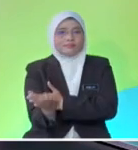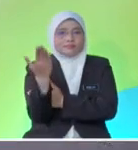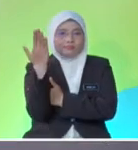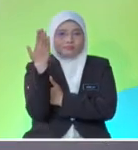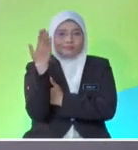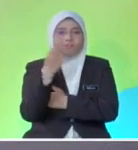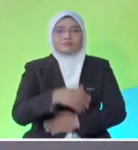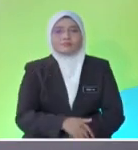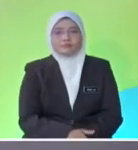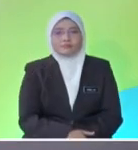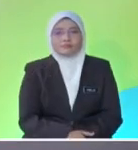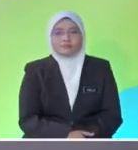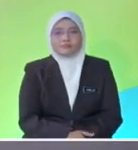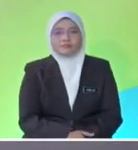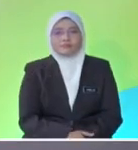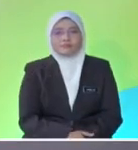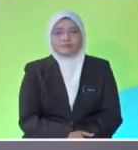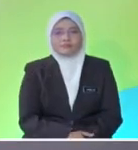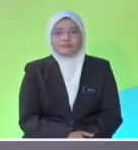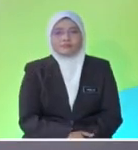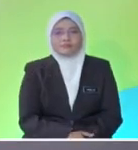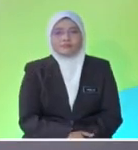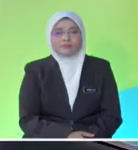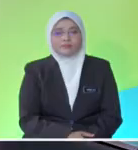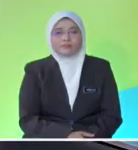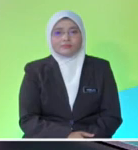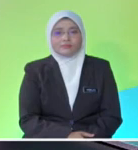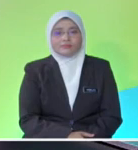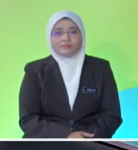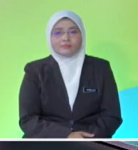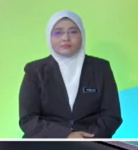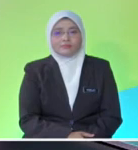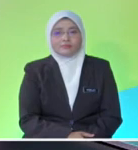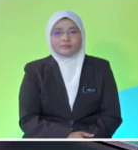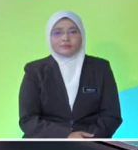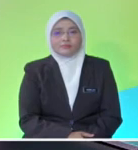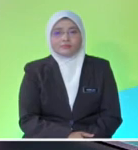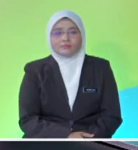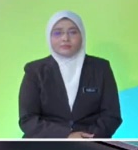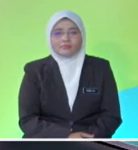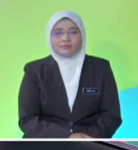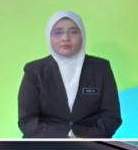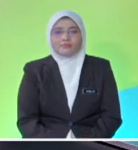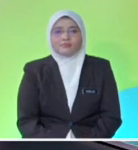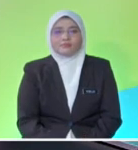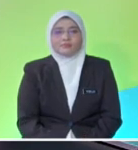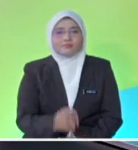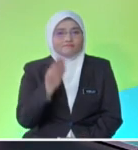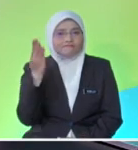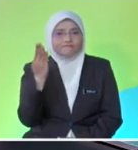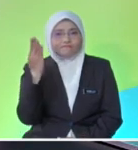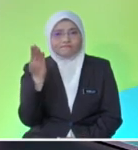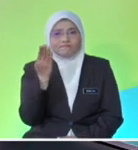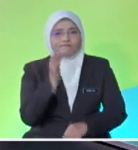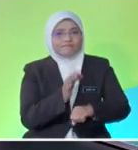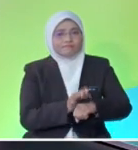Ingatkan kena cari nombor 30. 30 ni ada dekat tempat minit. Tempat minit. Okey, baik. Jam tidak